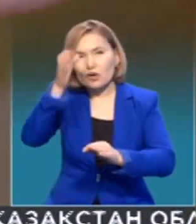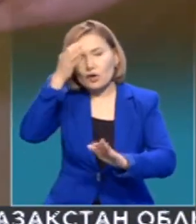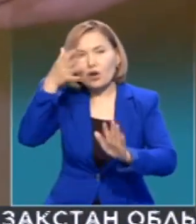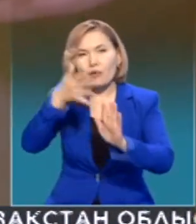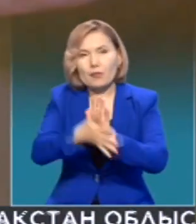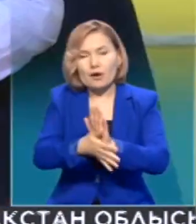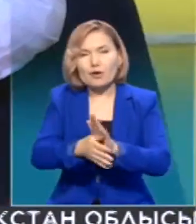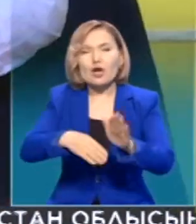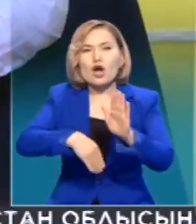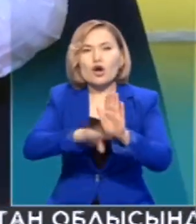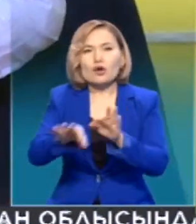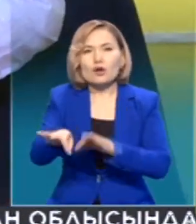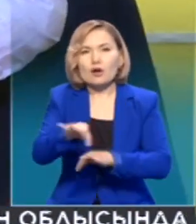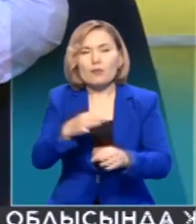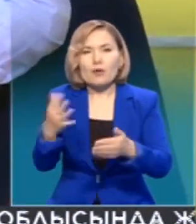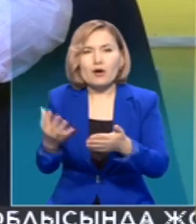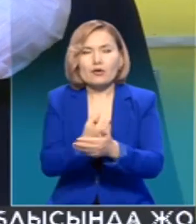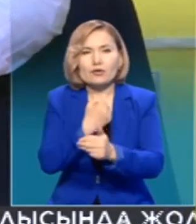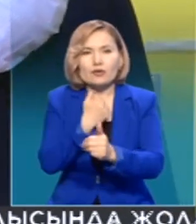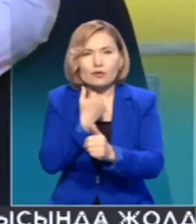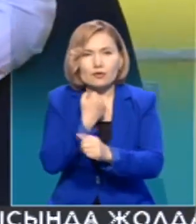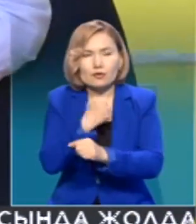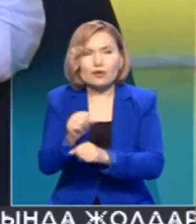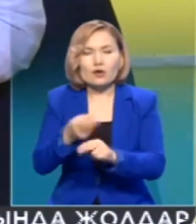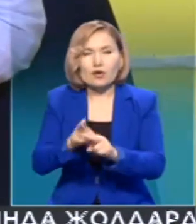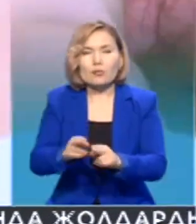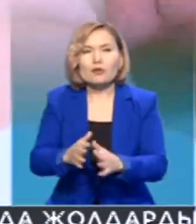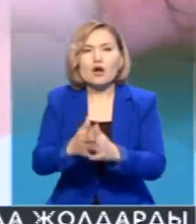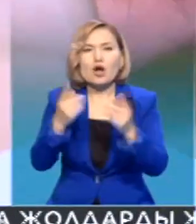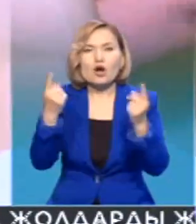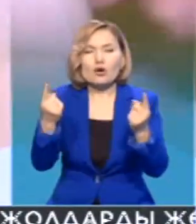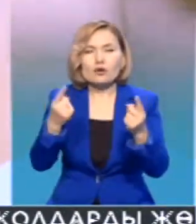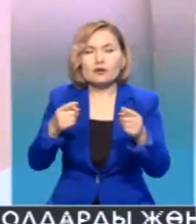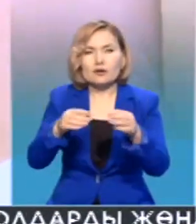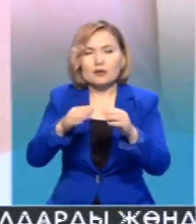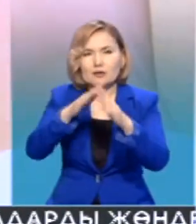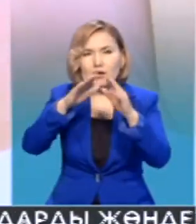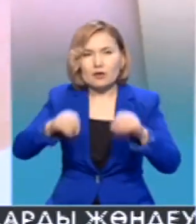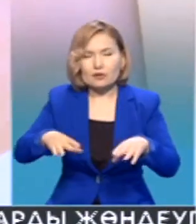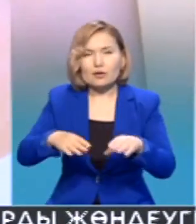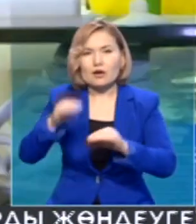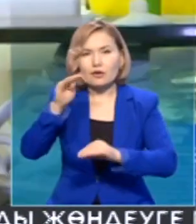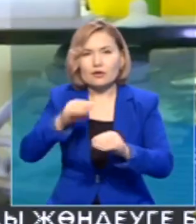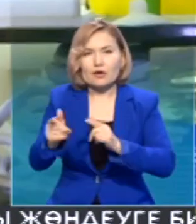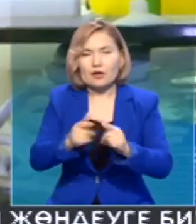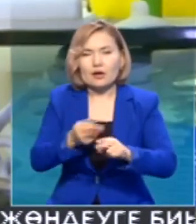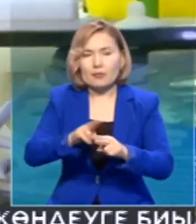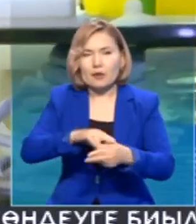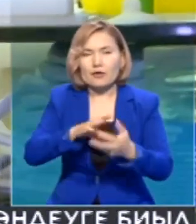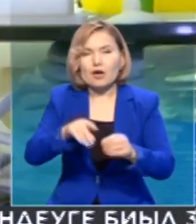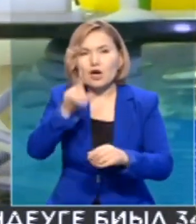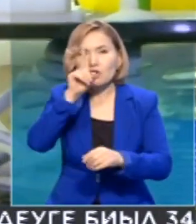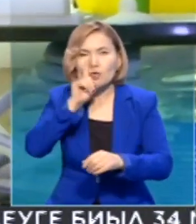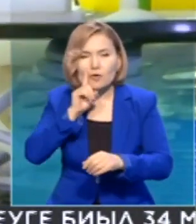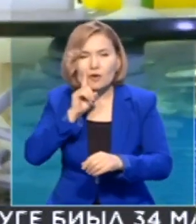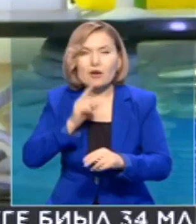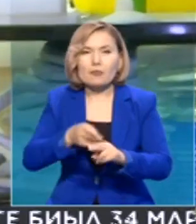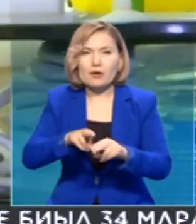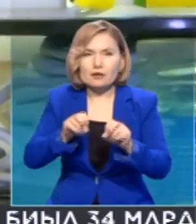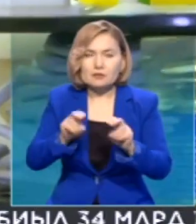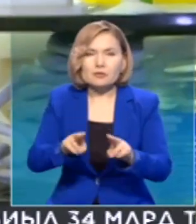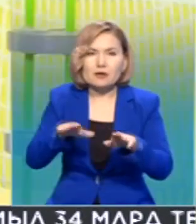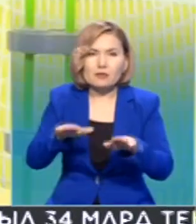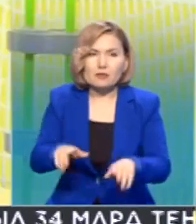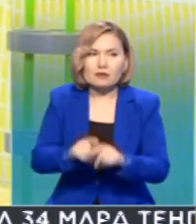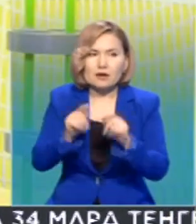ғылыми еңбек 300 мың тұрғынның үйіне айналатын станса құрып, технологиялық дамыған агромәдениет арқылы жайлы, қолайлы тіршілік